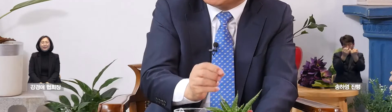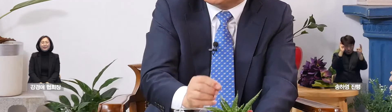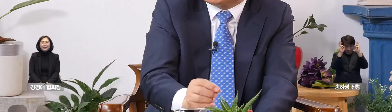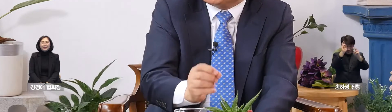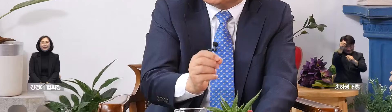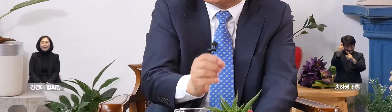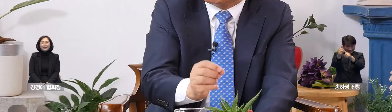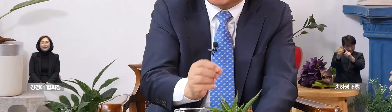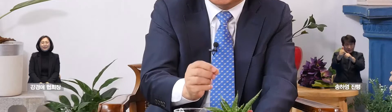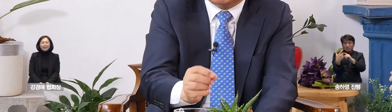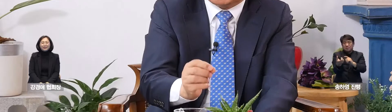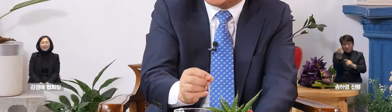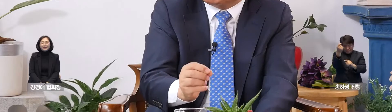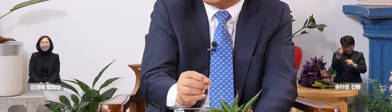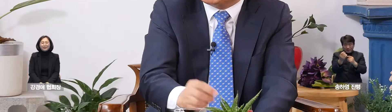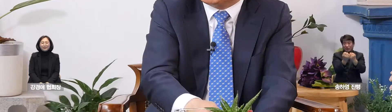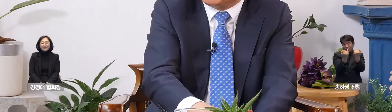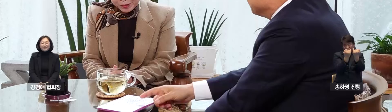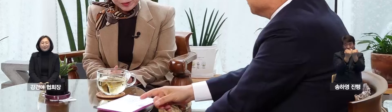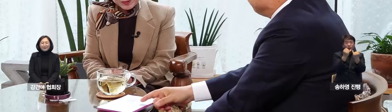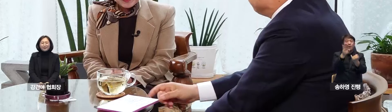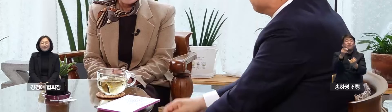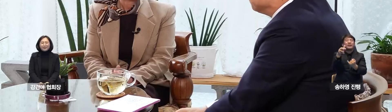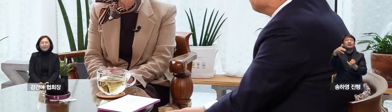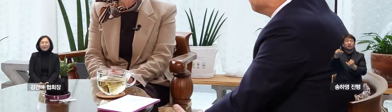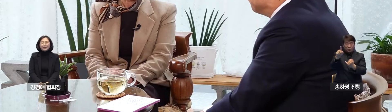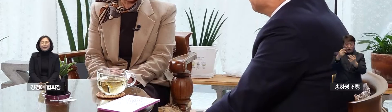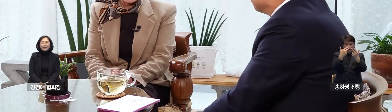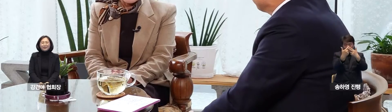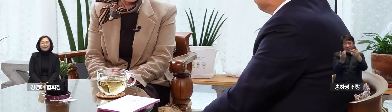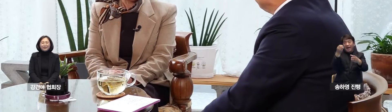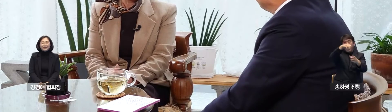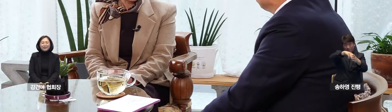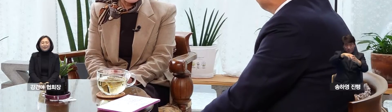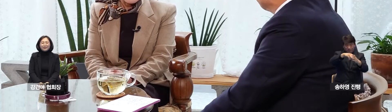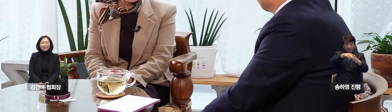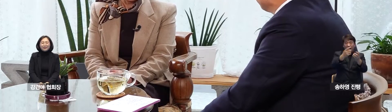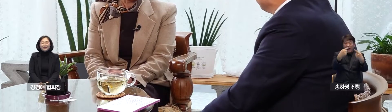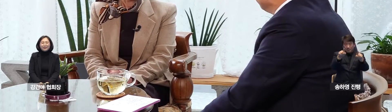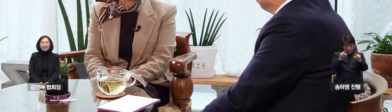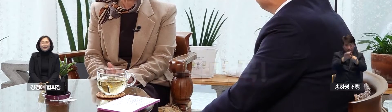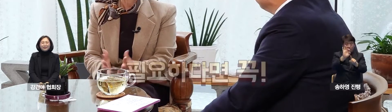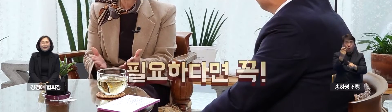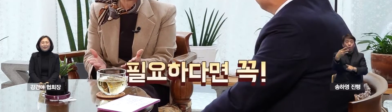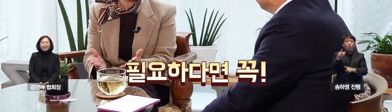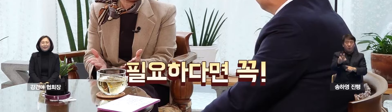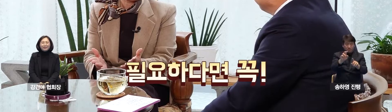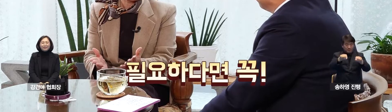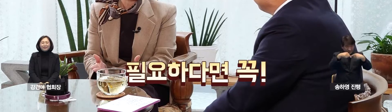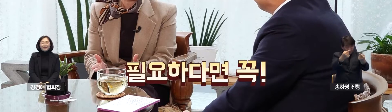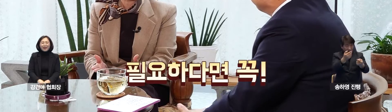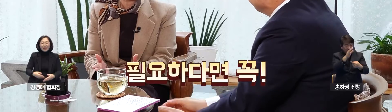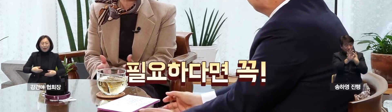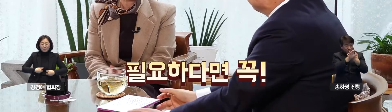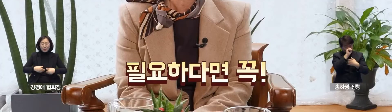빨리 여성벤처협회에 가입해서 이 포럼 좀 같이 들었으면 좋겠다. 필요하면